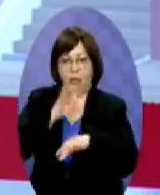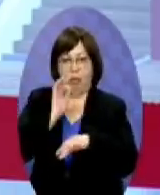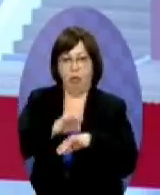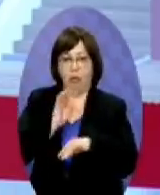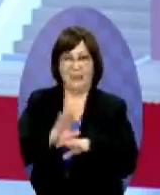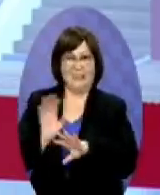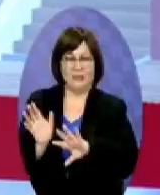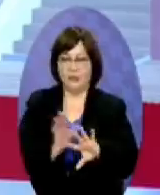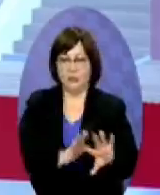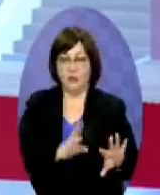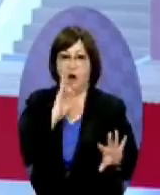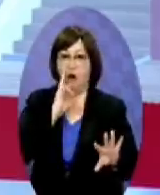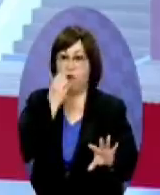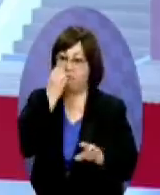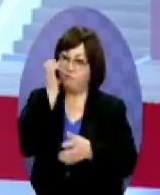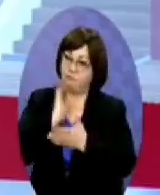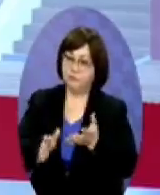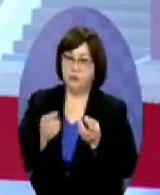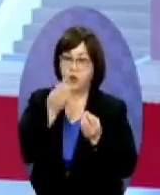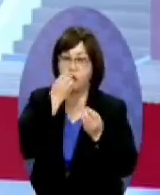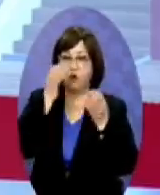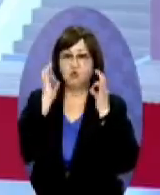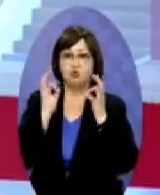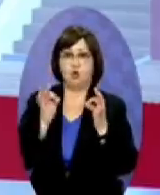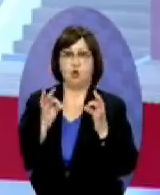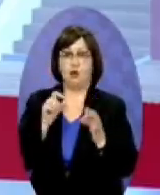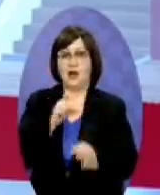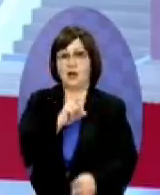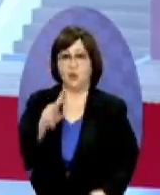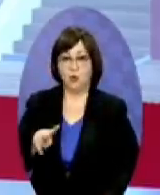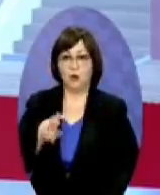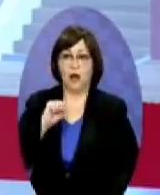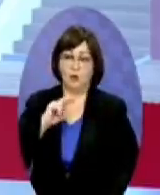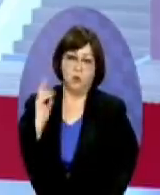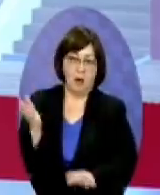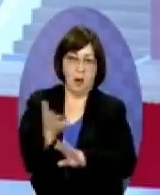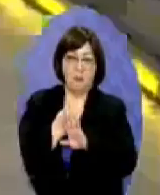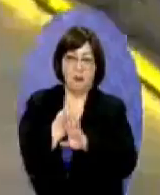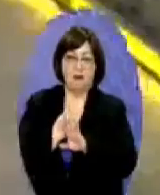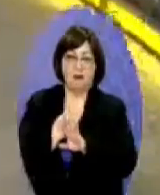хүнс сонгон дархлаагаа дэмжих хэрэгтэйг судлаачид сануулж байна.